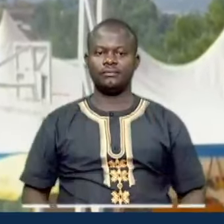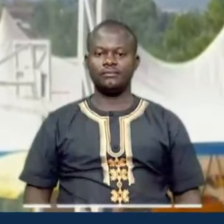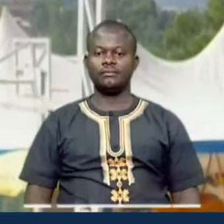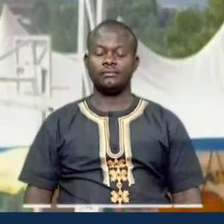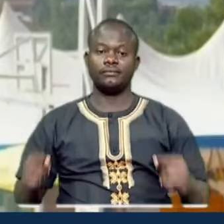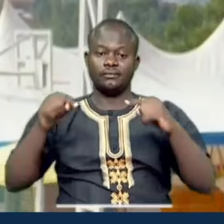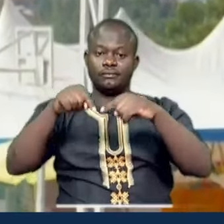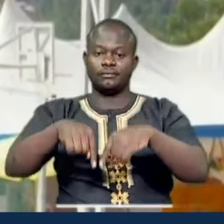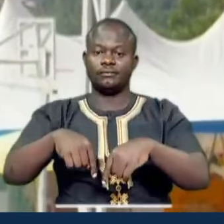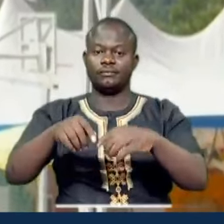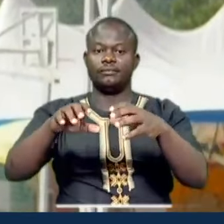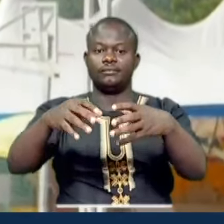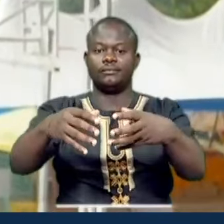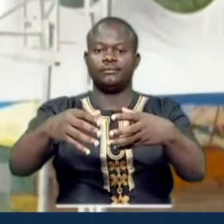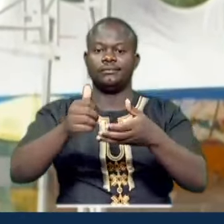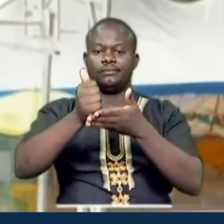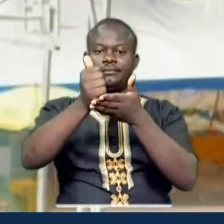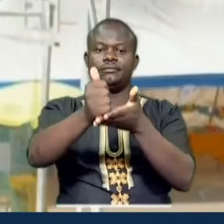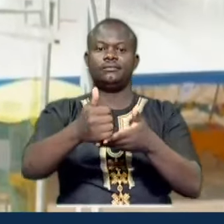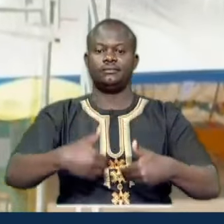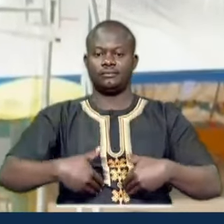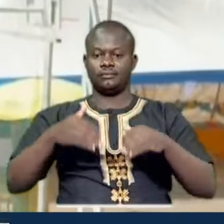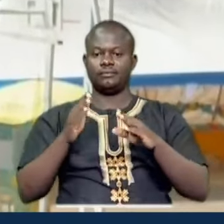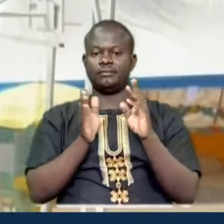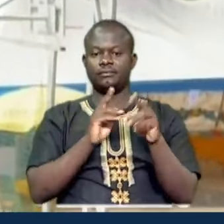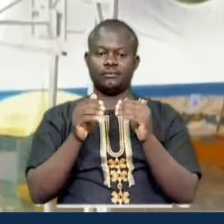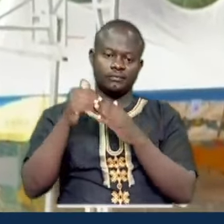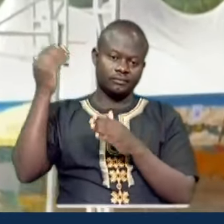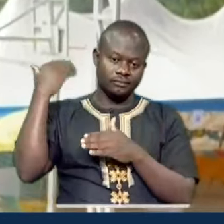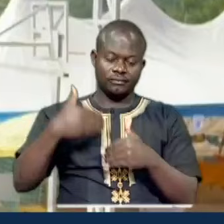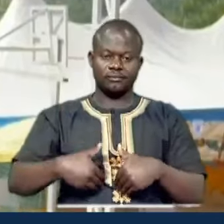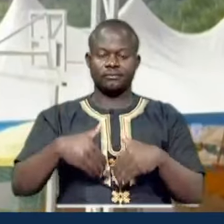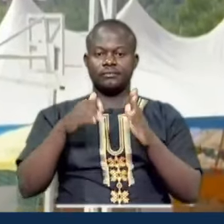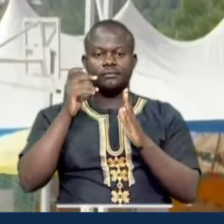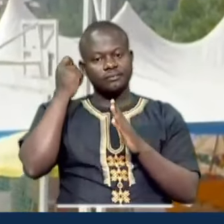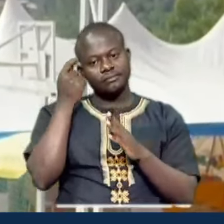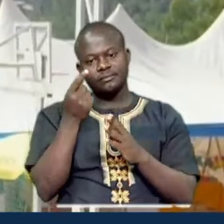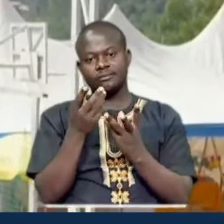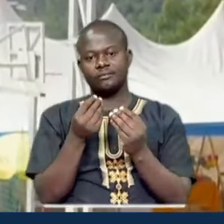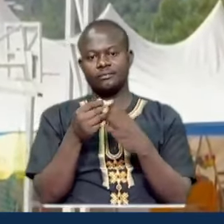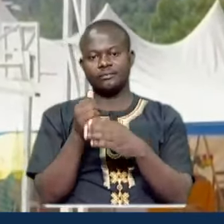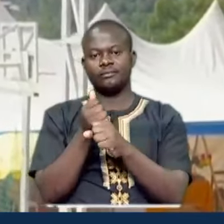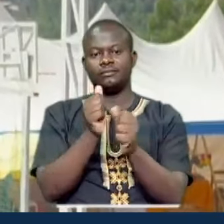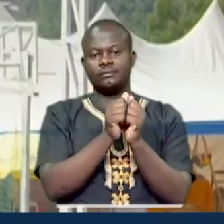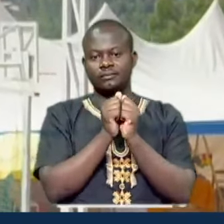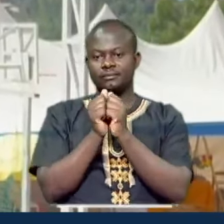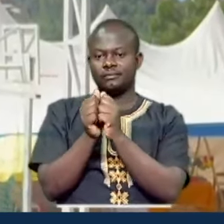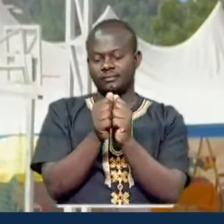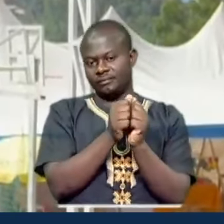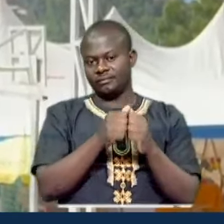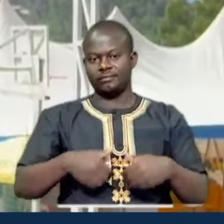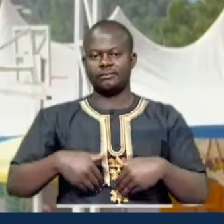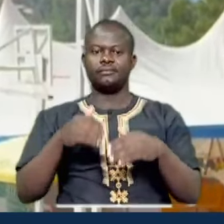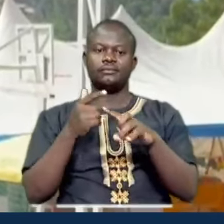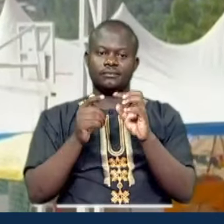abazanye initiative yo gufasha urubyiruko n'ubundi rwari urubyiruko, urumva byari byoroshye gukorana n'urubyiruko